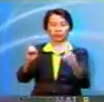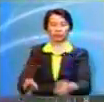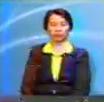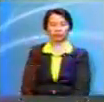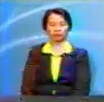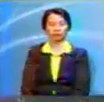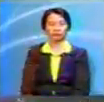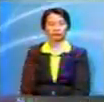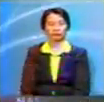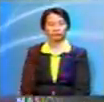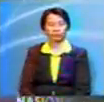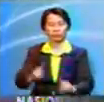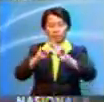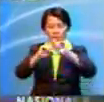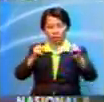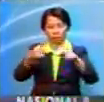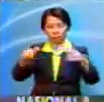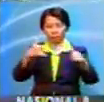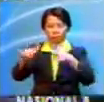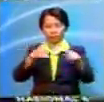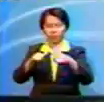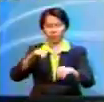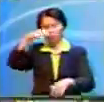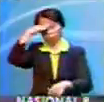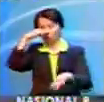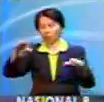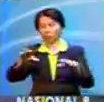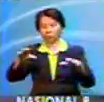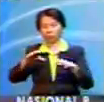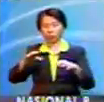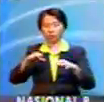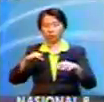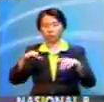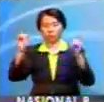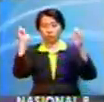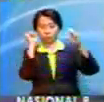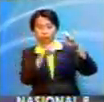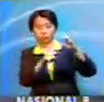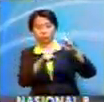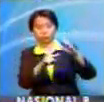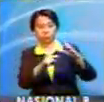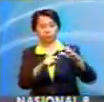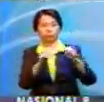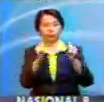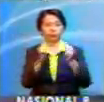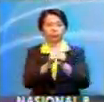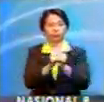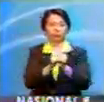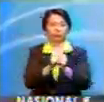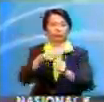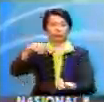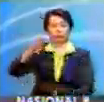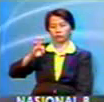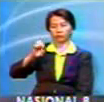1-0. Bagaimanapun, asalkan betali arus JDT membuahkan hasil menjaringkan 2 gol pantas jaringan Jorge